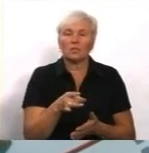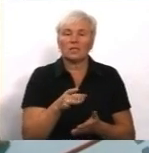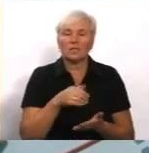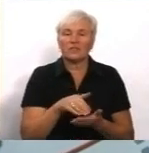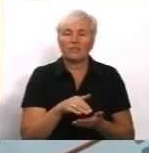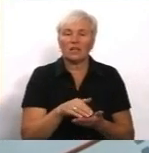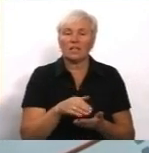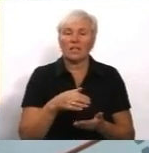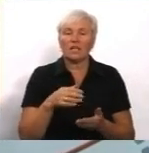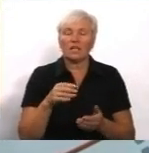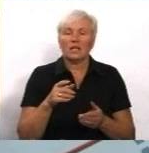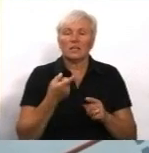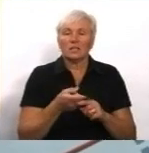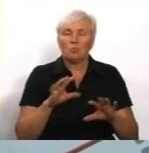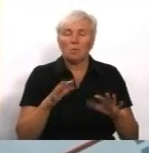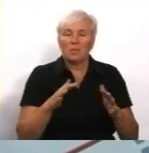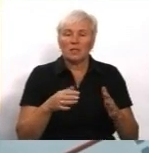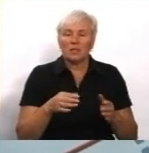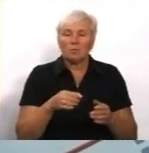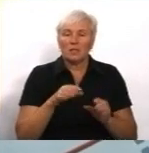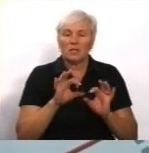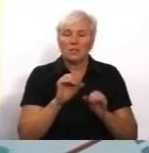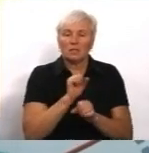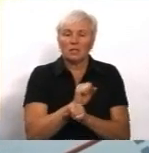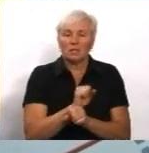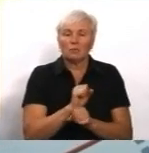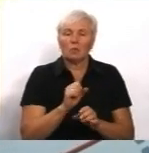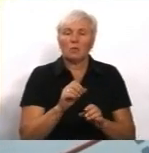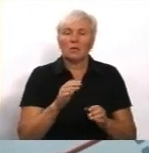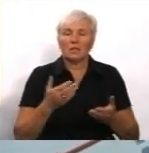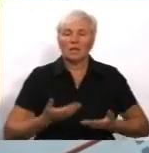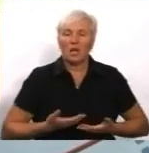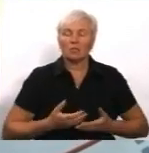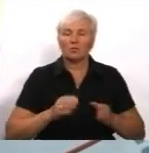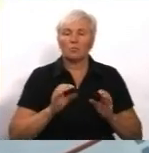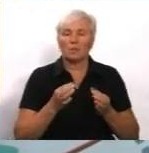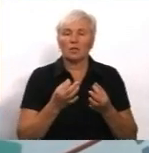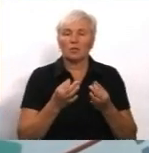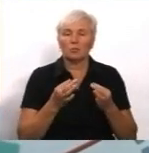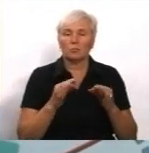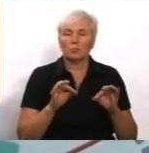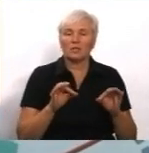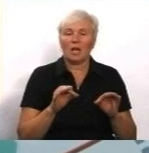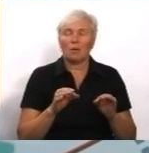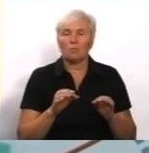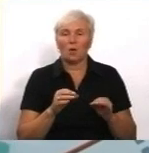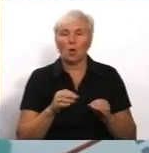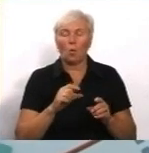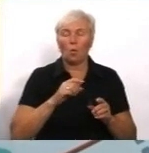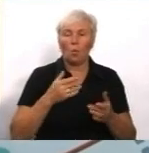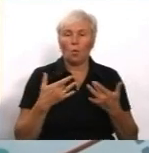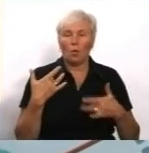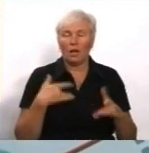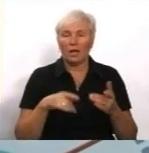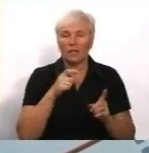основні моменти, яких ми прохаємо дотримуватись під час формату звітів наживо. Ми не допускаємо ухиляння від відповіді, перехід на інші